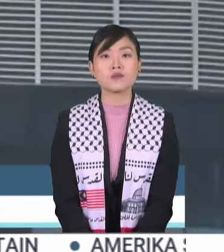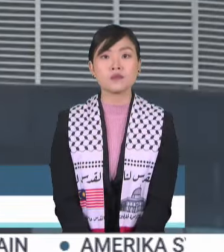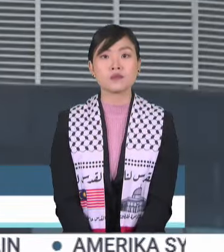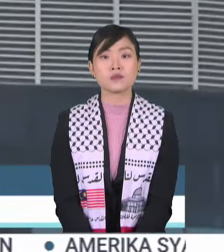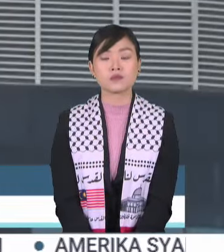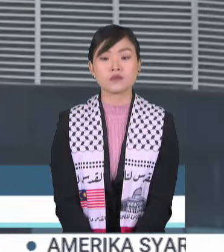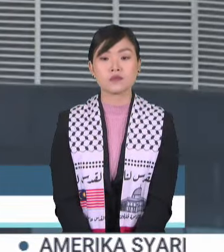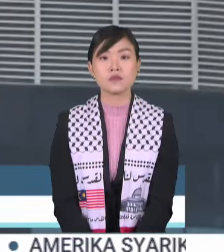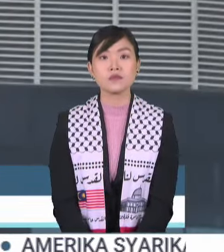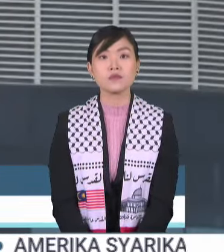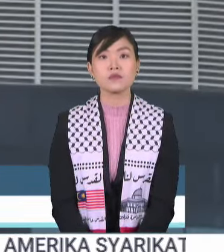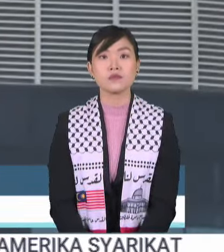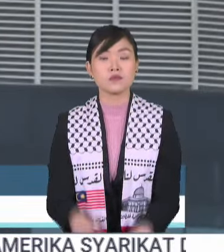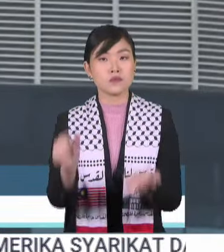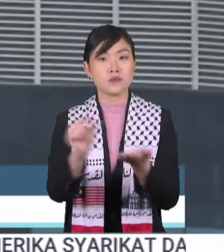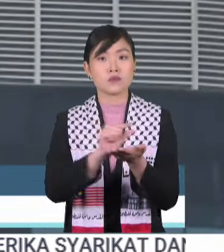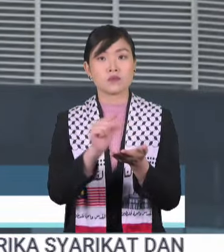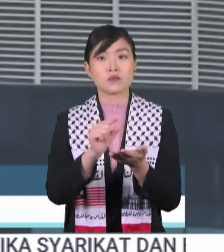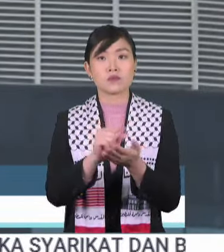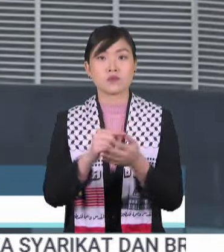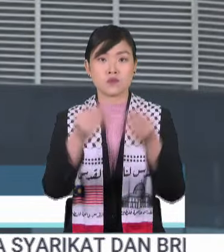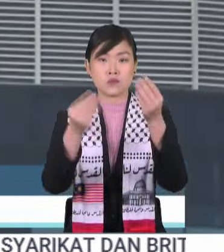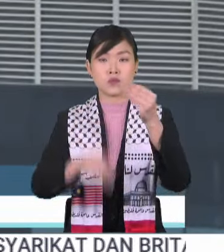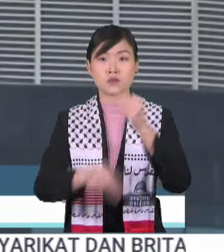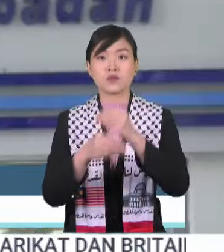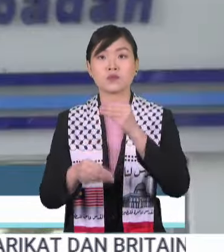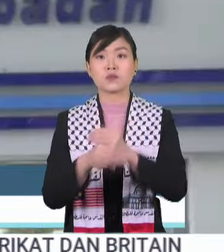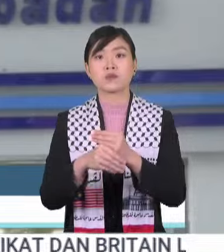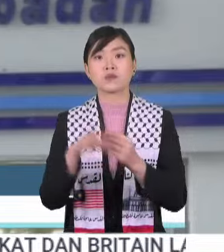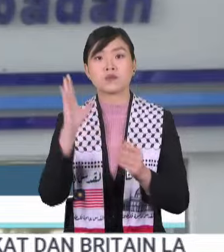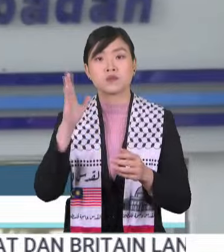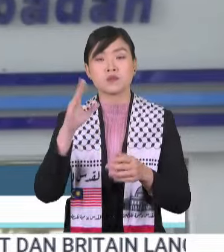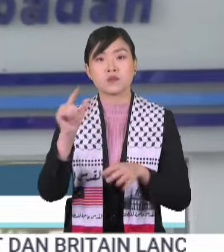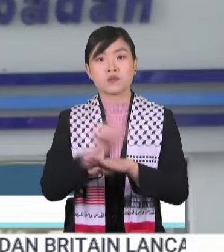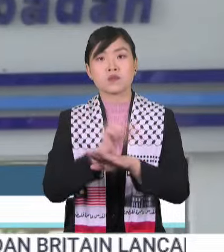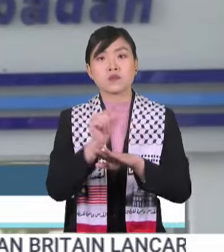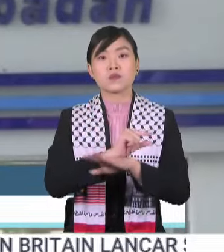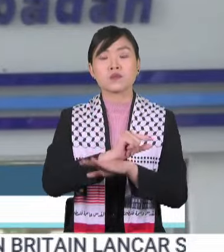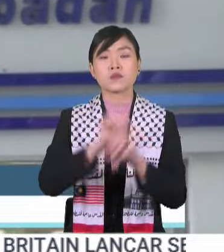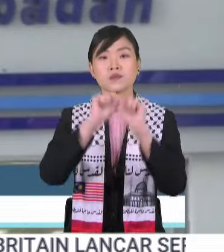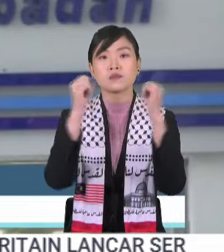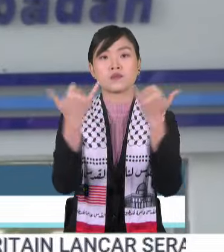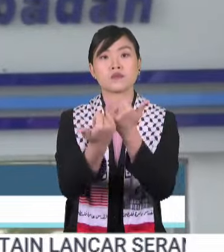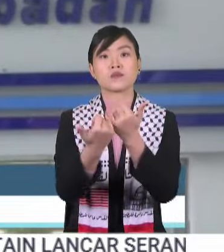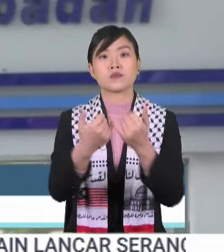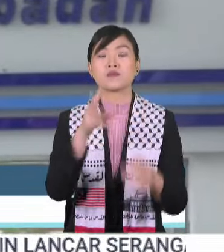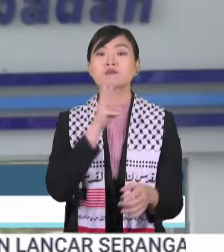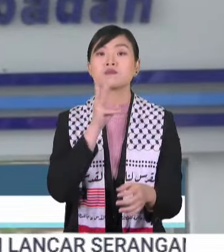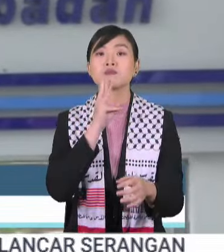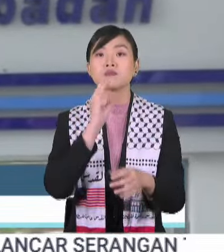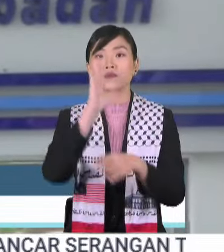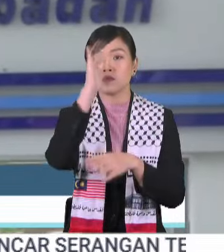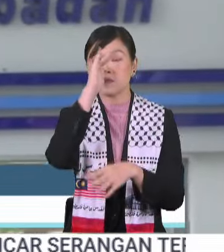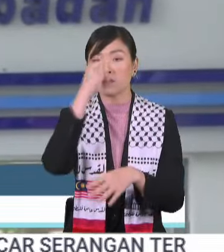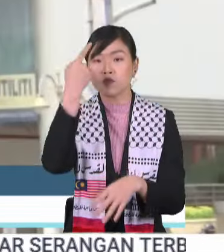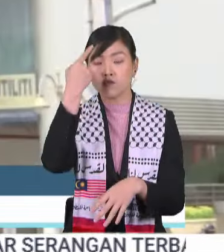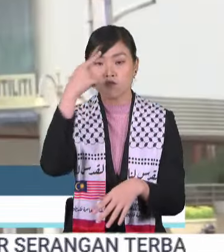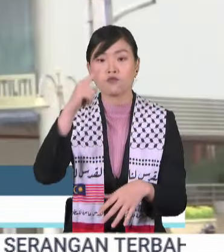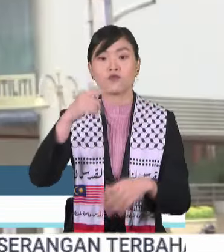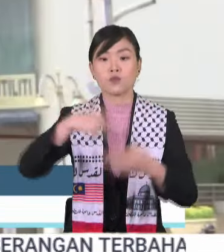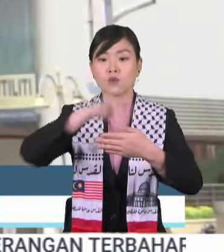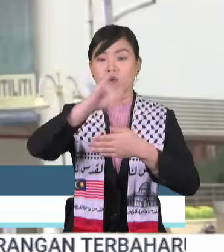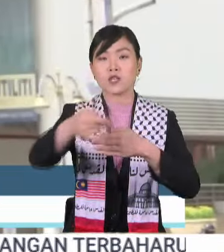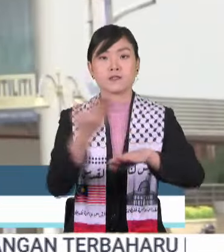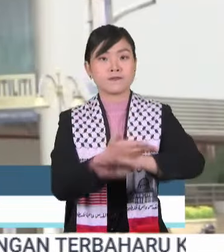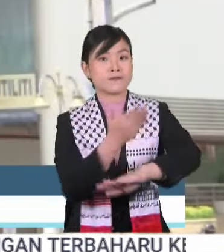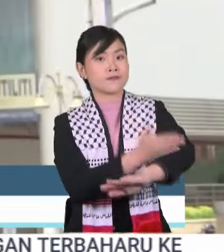domestik pendapatan tambahan daripada pelarasan akan diguna Syarikat air Melaka berhad untuk projek-projek naik taraf dan penambahbaikan